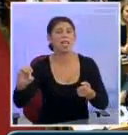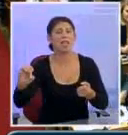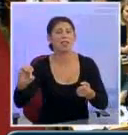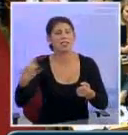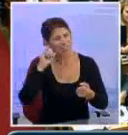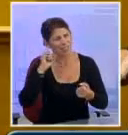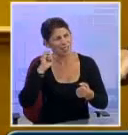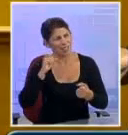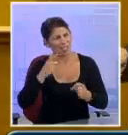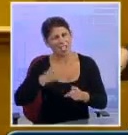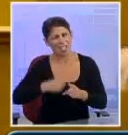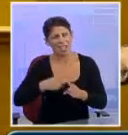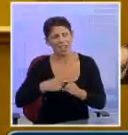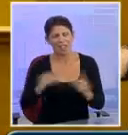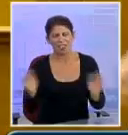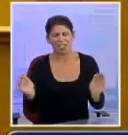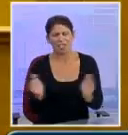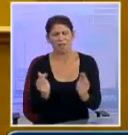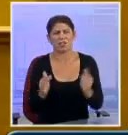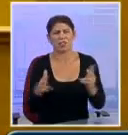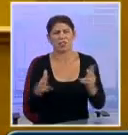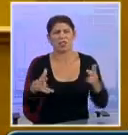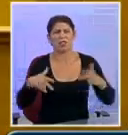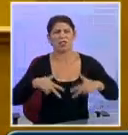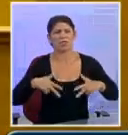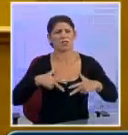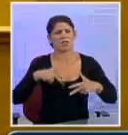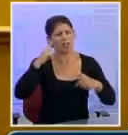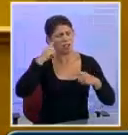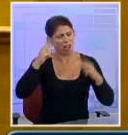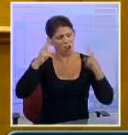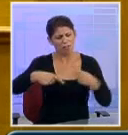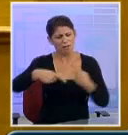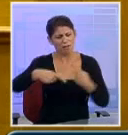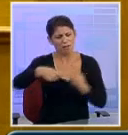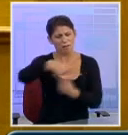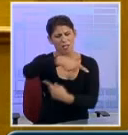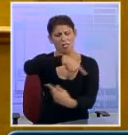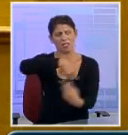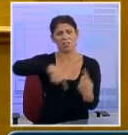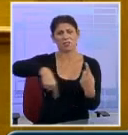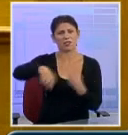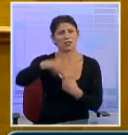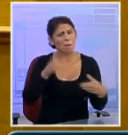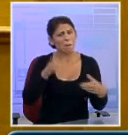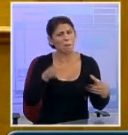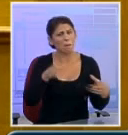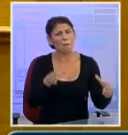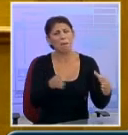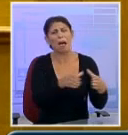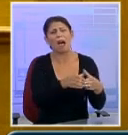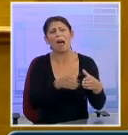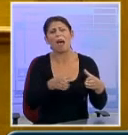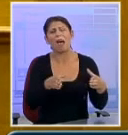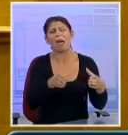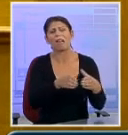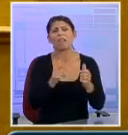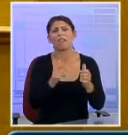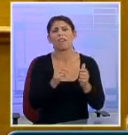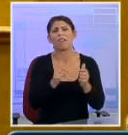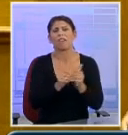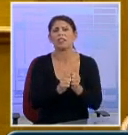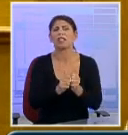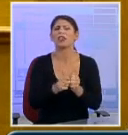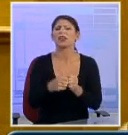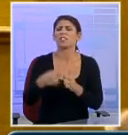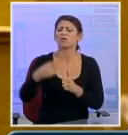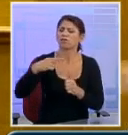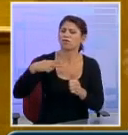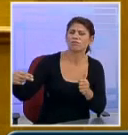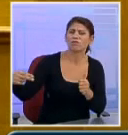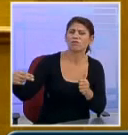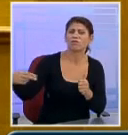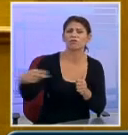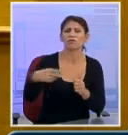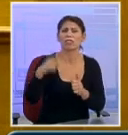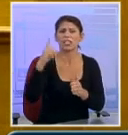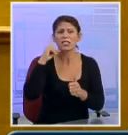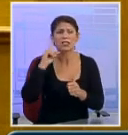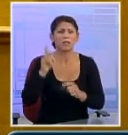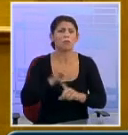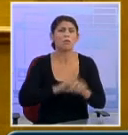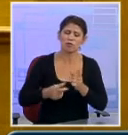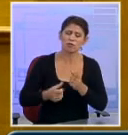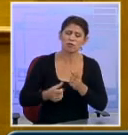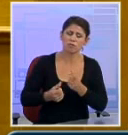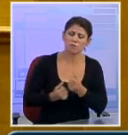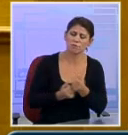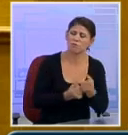Σταματώ εδώ προς το παρόν, κυρίες και κύριοι συνάδελφοι, αν θέλετε θα συνεχίσω επ' αυτού. Γιατί ο βρώμικος πόλεμος ο προεκλογικός δεν θα μείνει